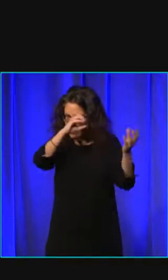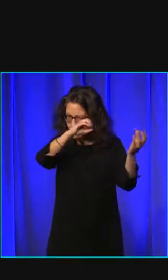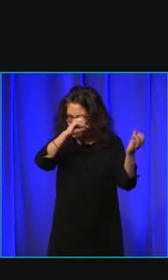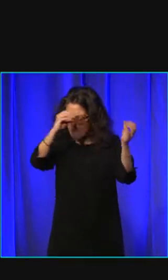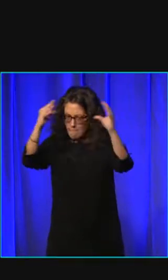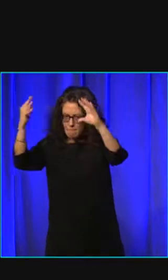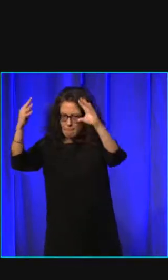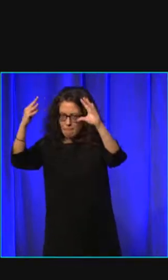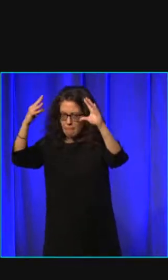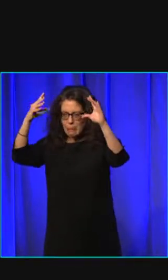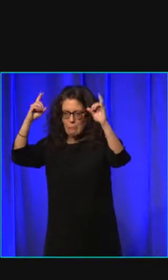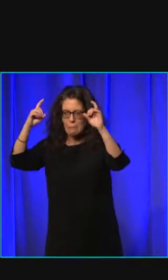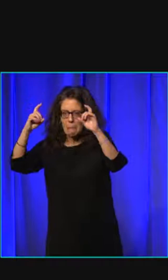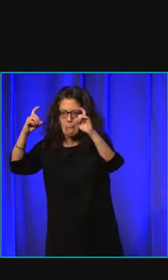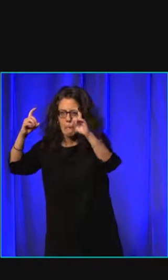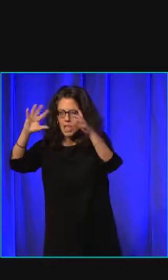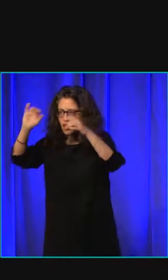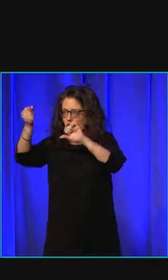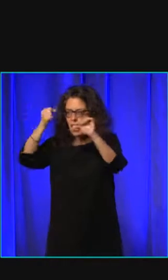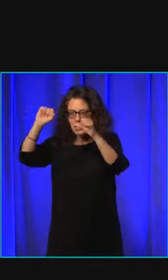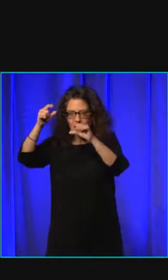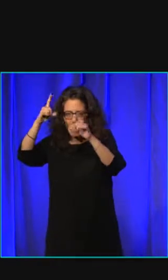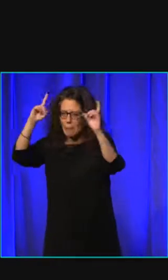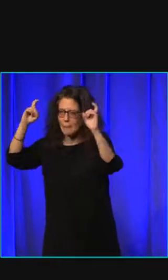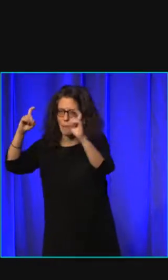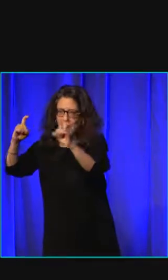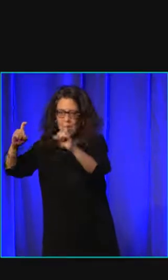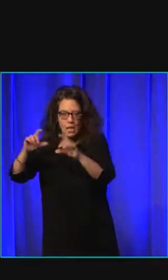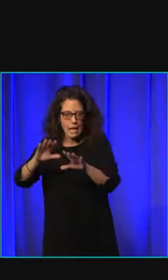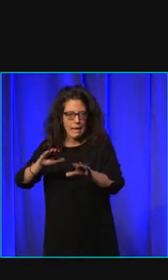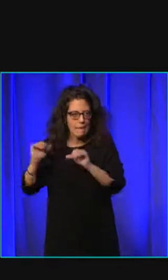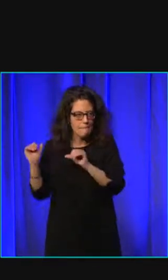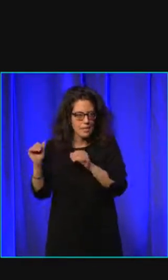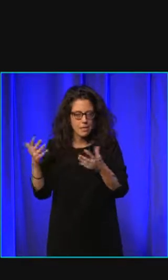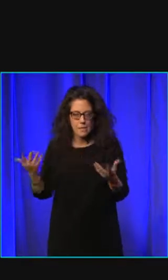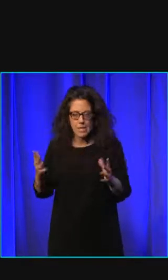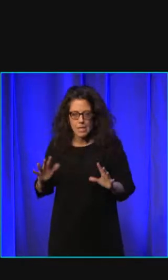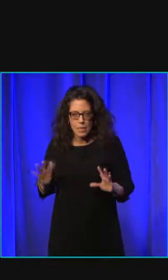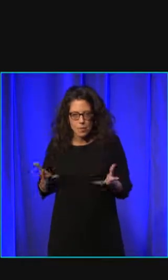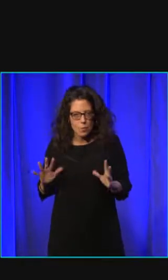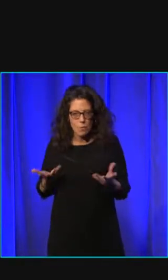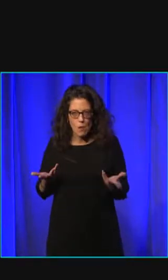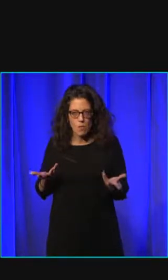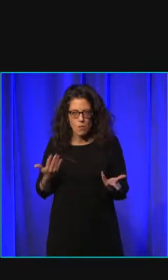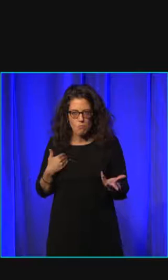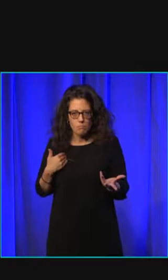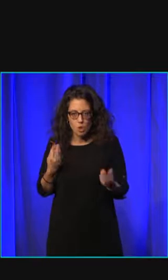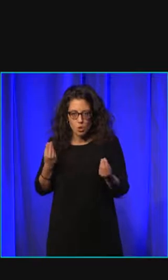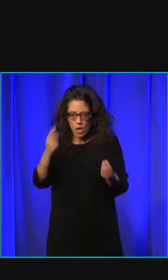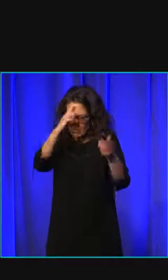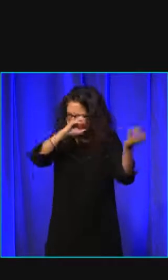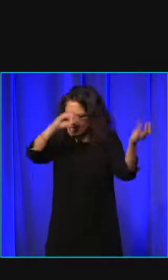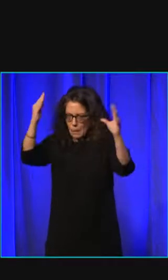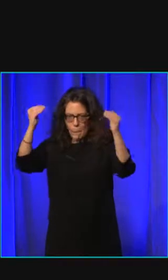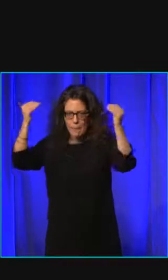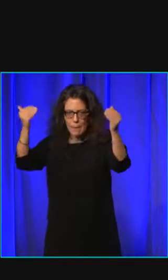des gestes qui sont encodés dans le cerveau des sportifs, se dégradent, qu'est-ce que je peux faire ? Est-ce qu'il existe des